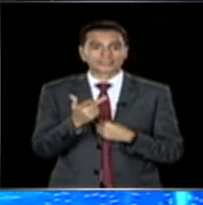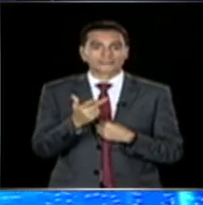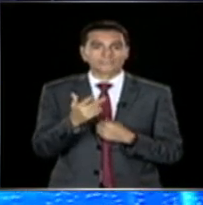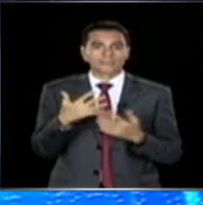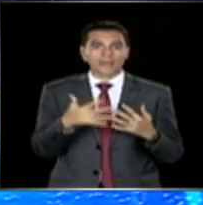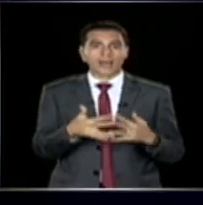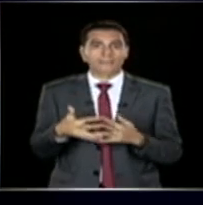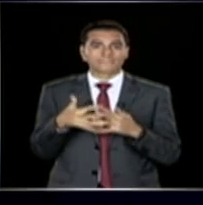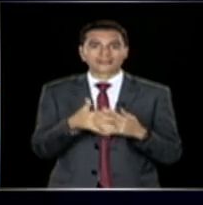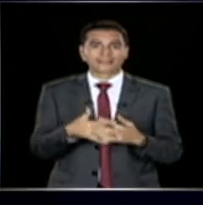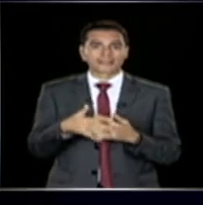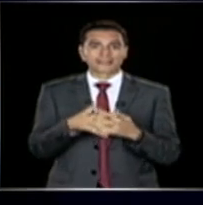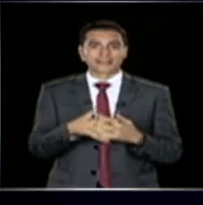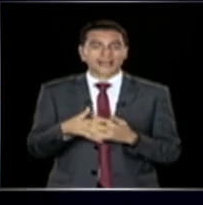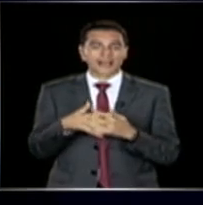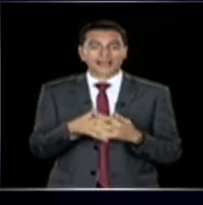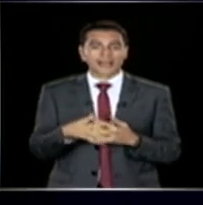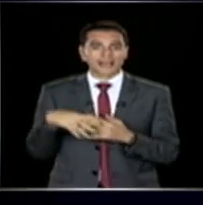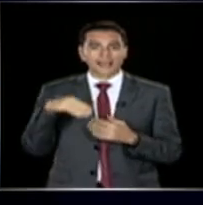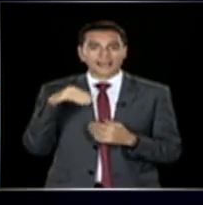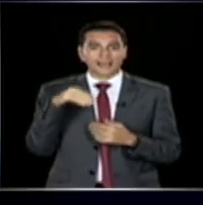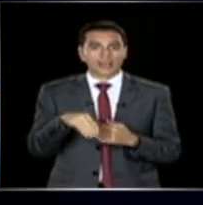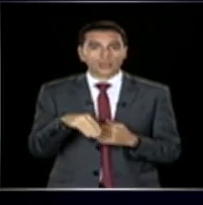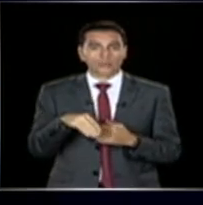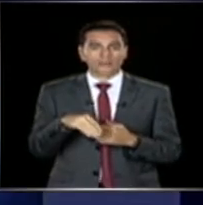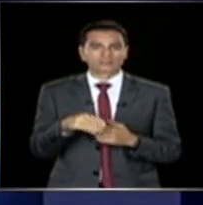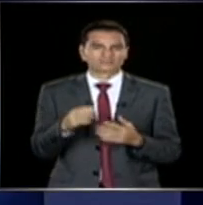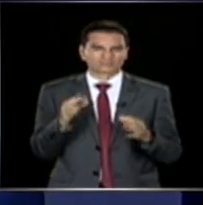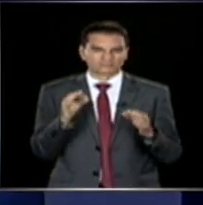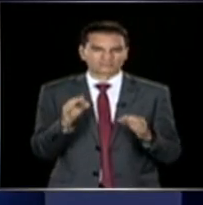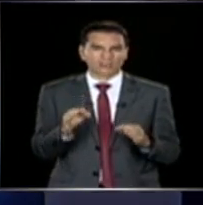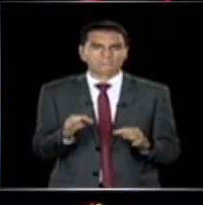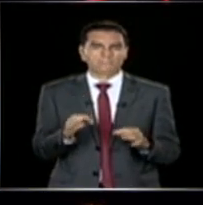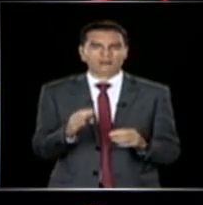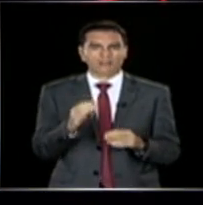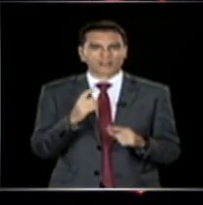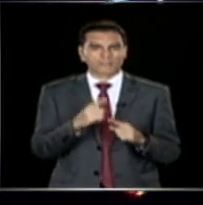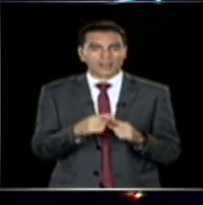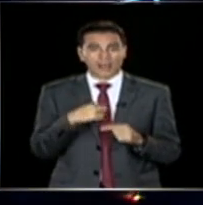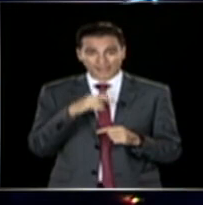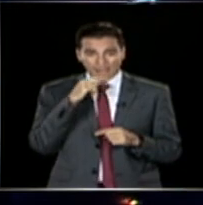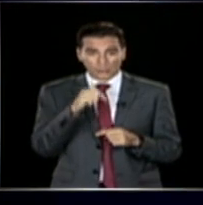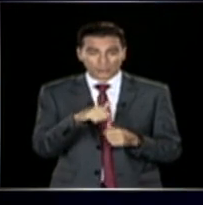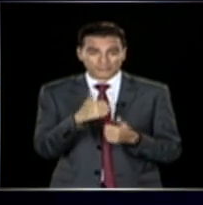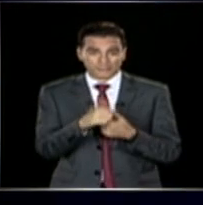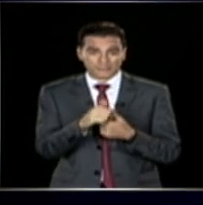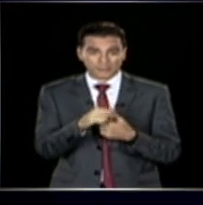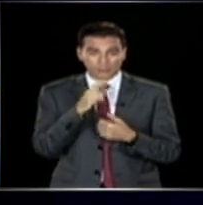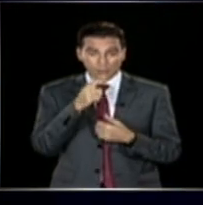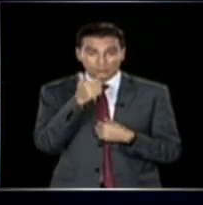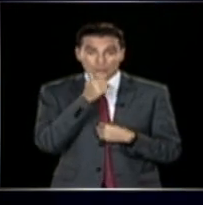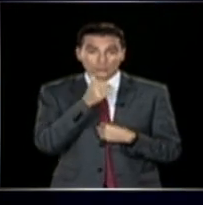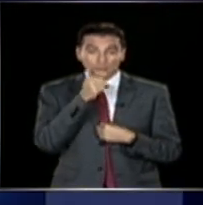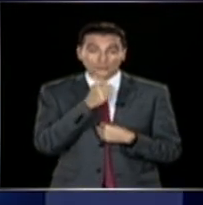أمريكا الجنوبية؟ طبعاً إجابة خاطئة. أنا لسه قايل لك يا مؤمن